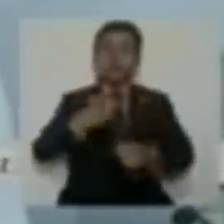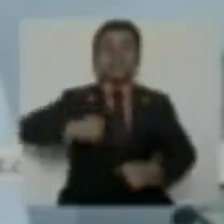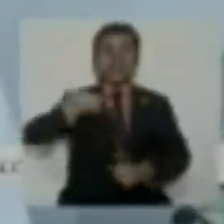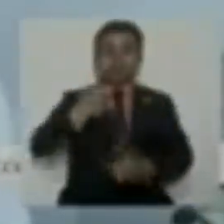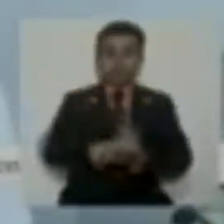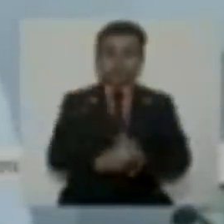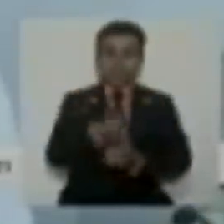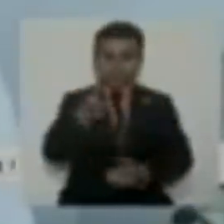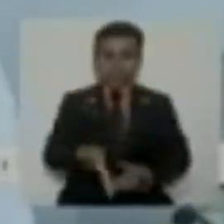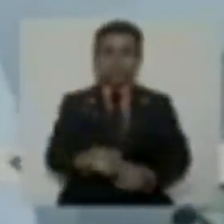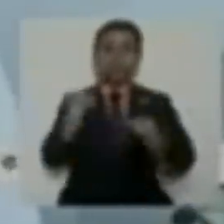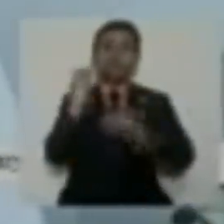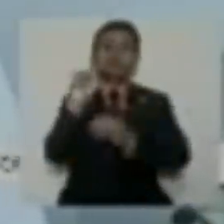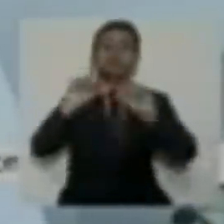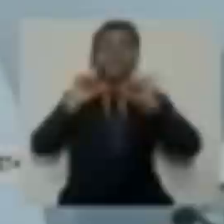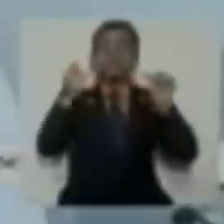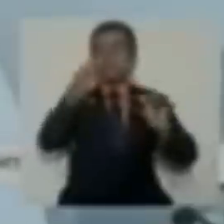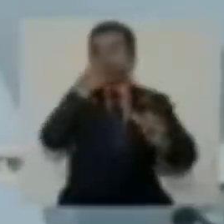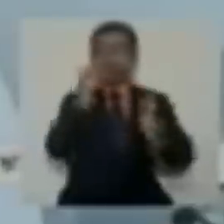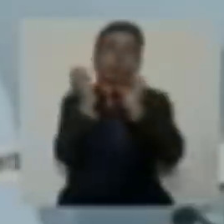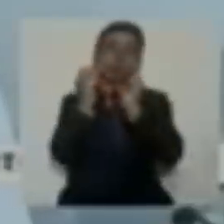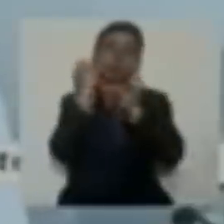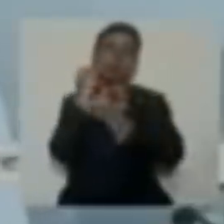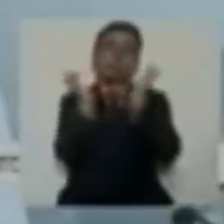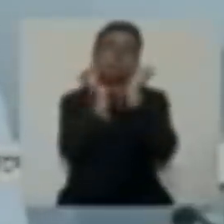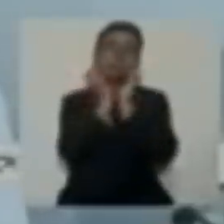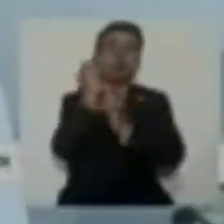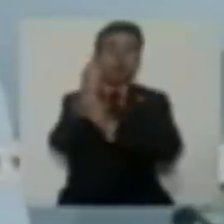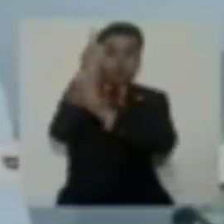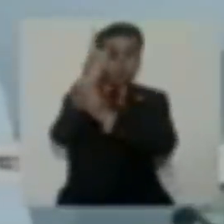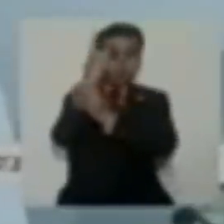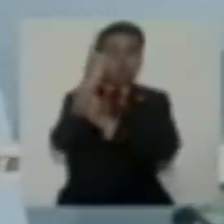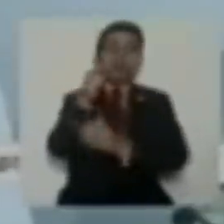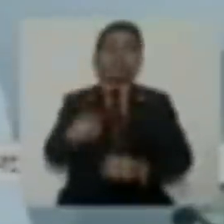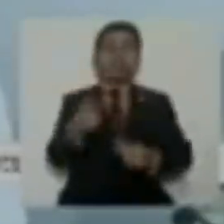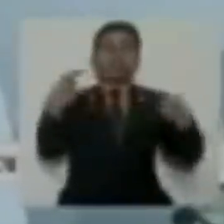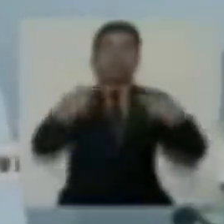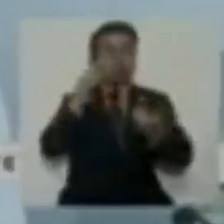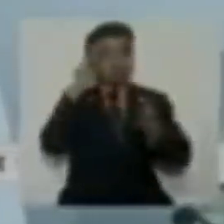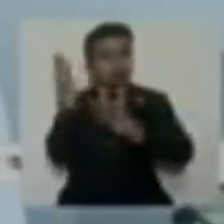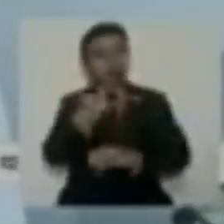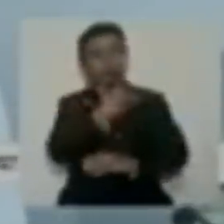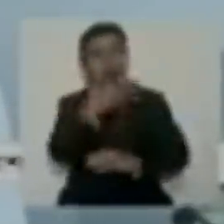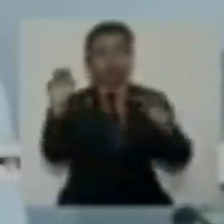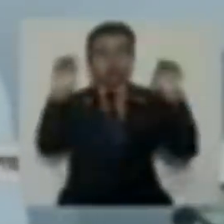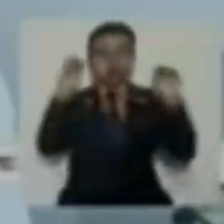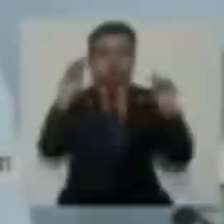শহীদদেরকে। আমি এরপরেই যাচ্ছি গত ২৪ ঘন্টার পরিস্থিতি নিয়ে